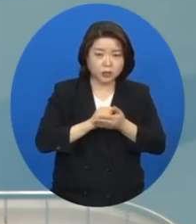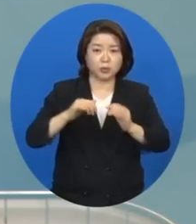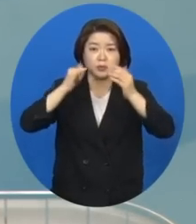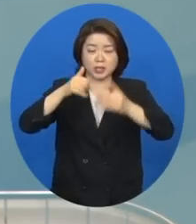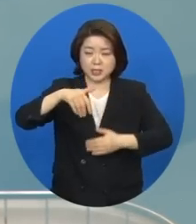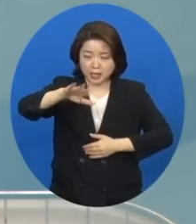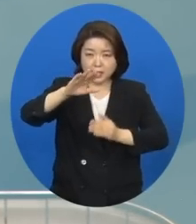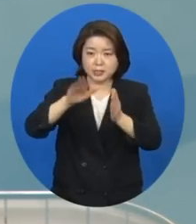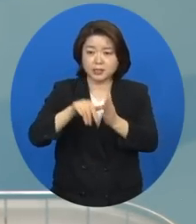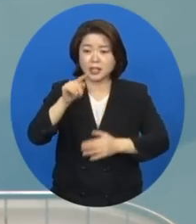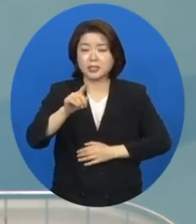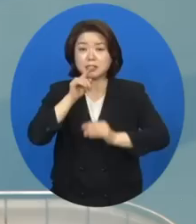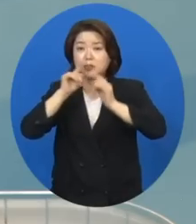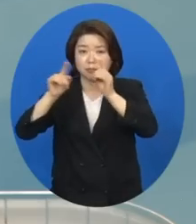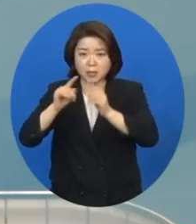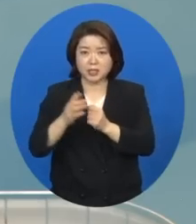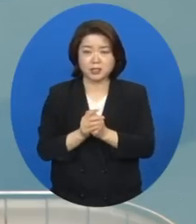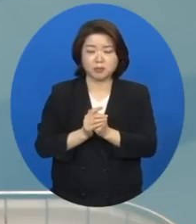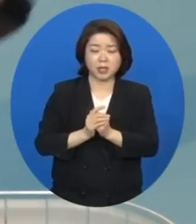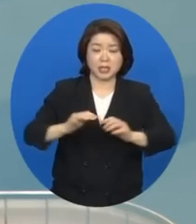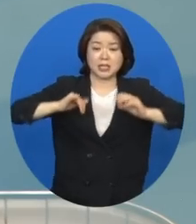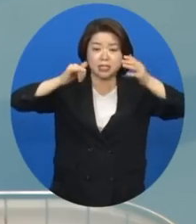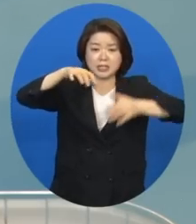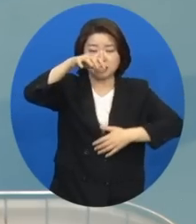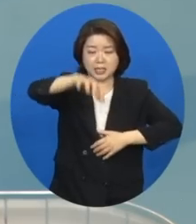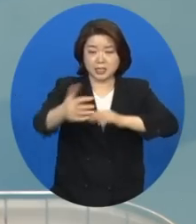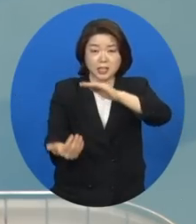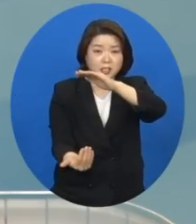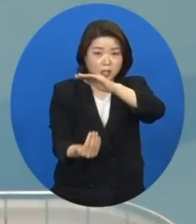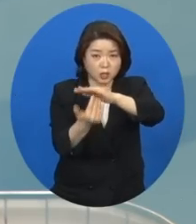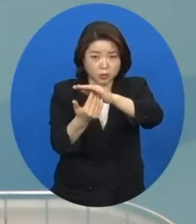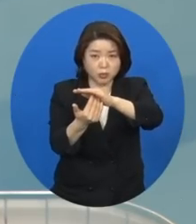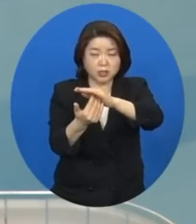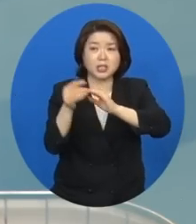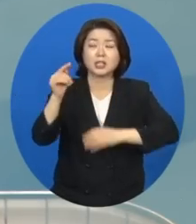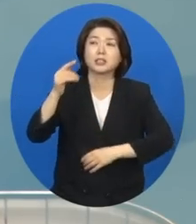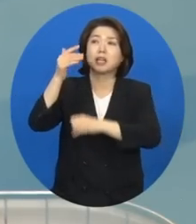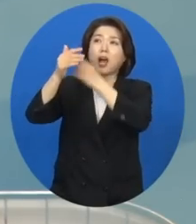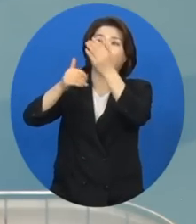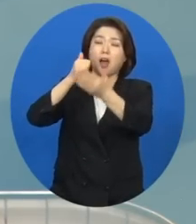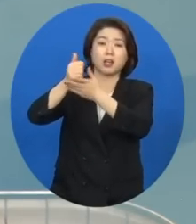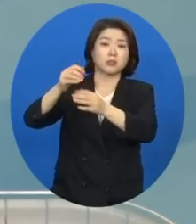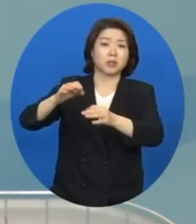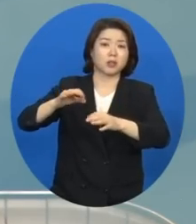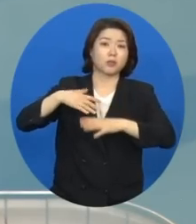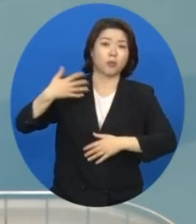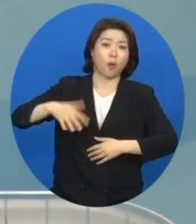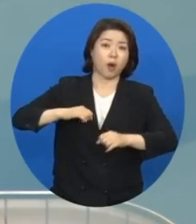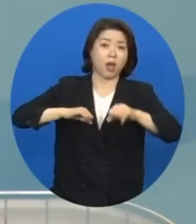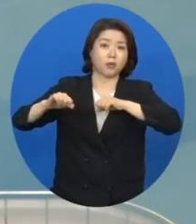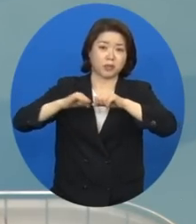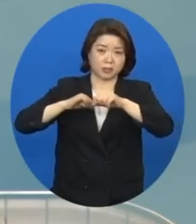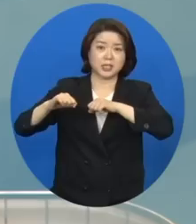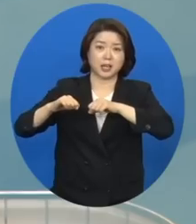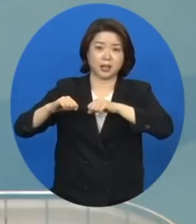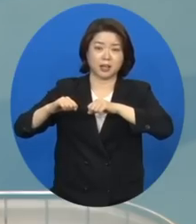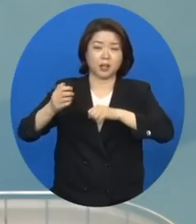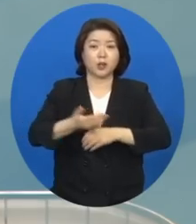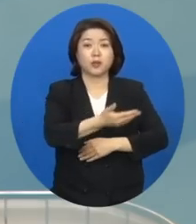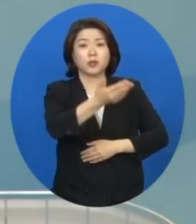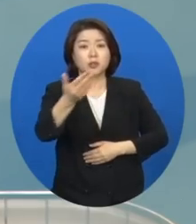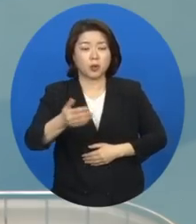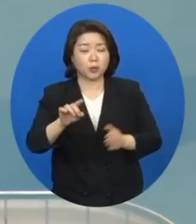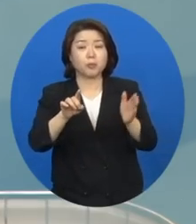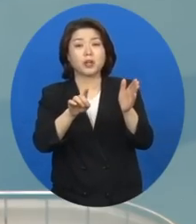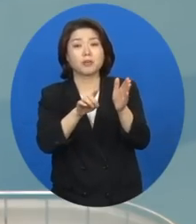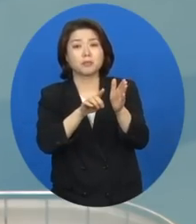때 그 말씀을 세상 가운데 이루시는 그 하나님의 놀라운 역사가 여러분